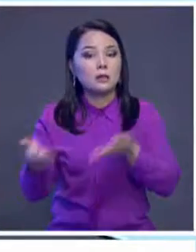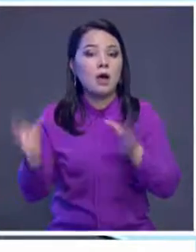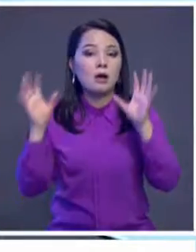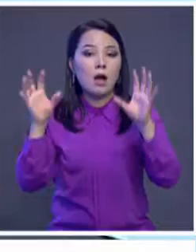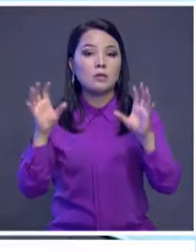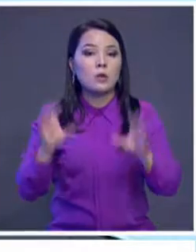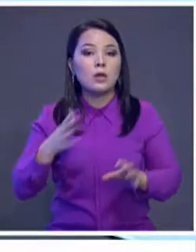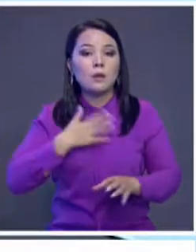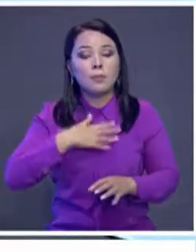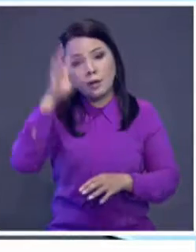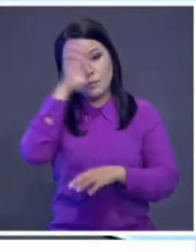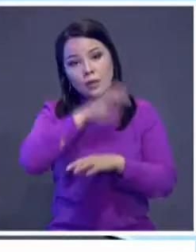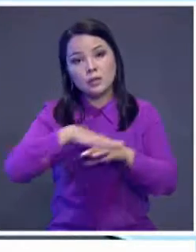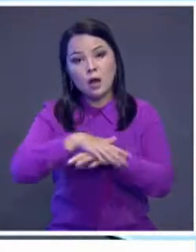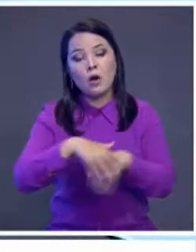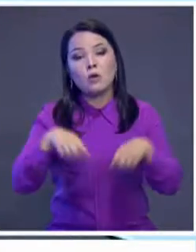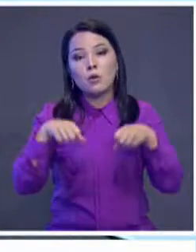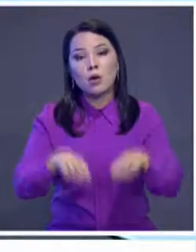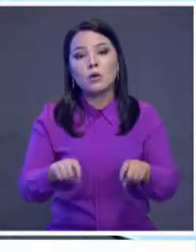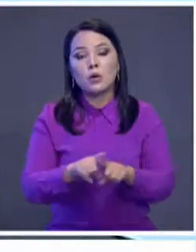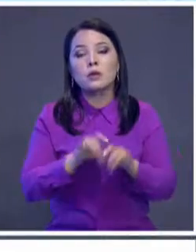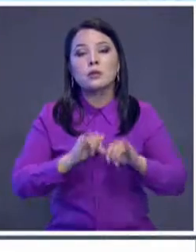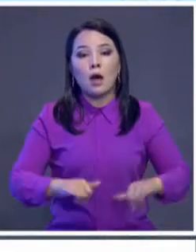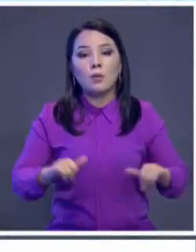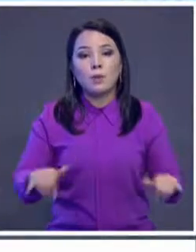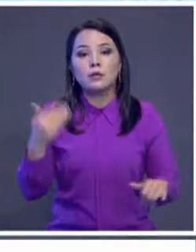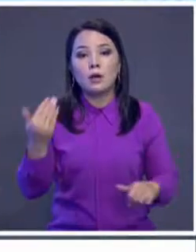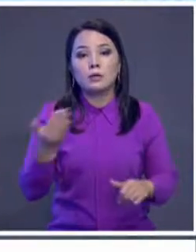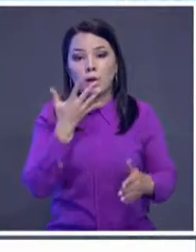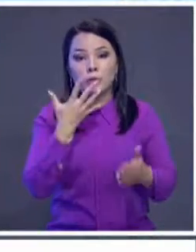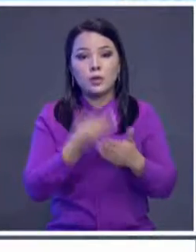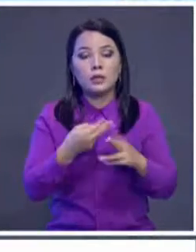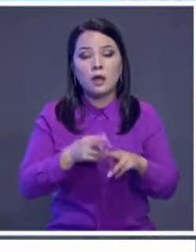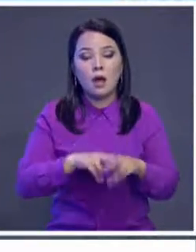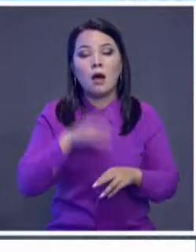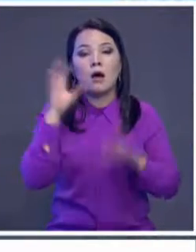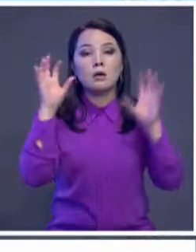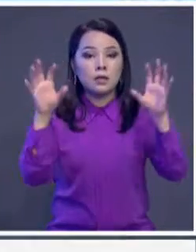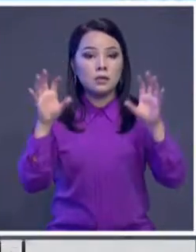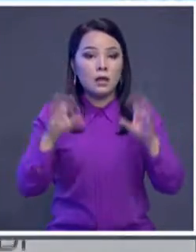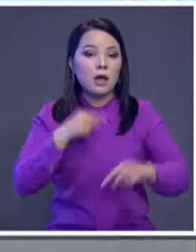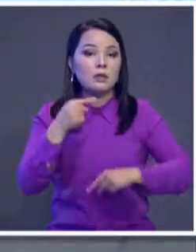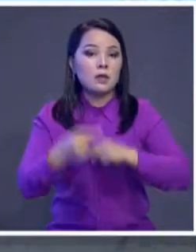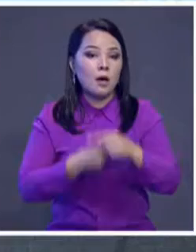біздің мемлекетіміздің құқықтық дамуына, оның ішінде біздің мемлекетіміздің ата заңының,